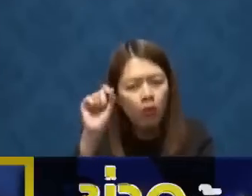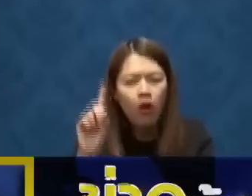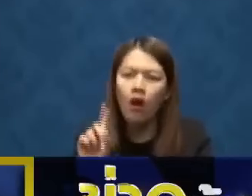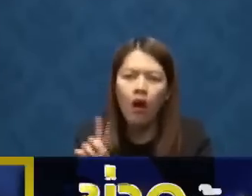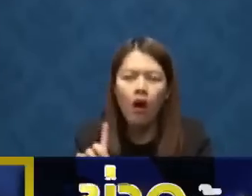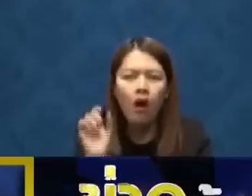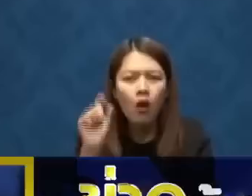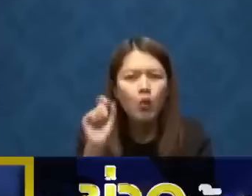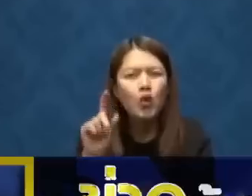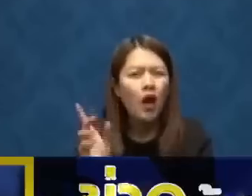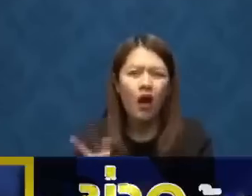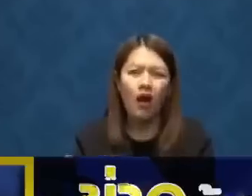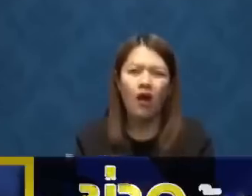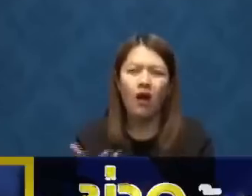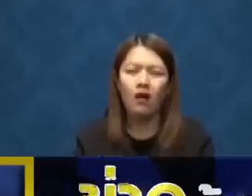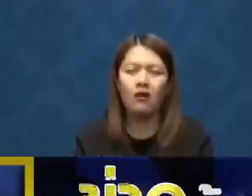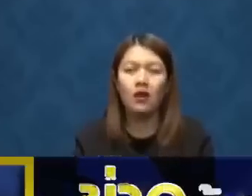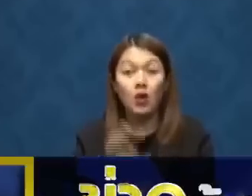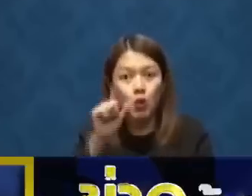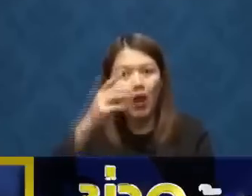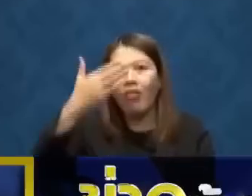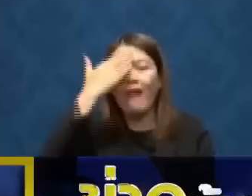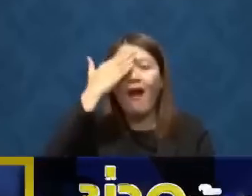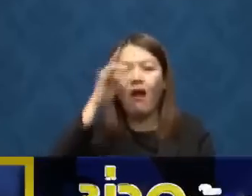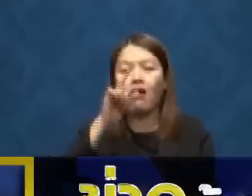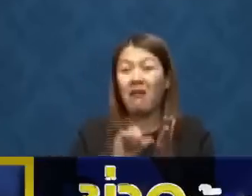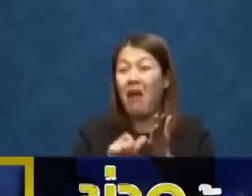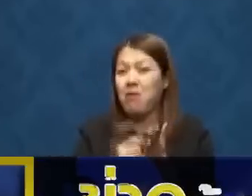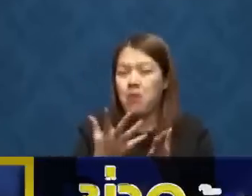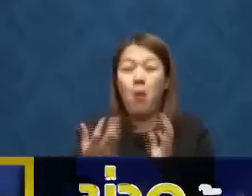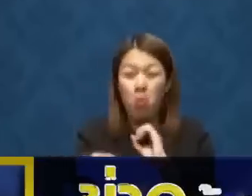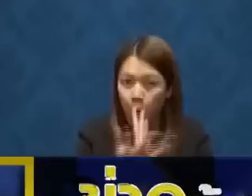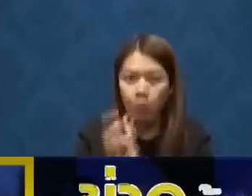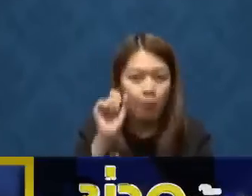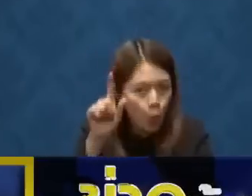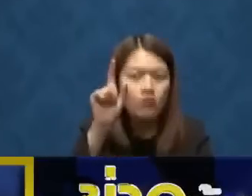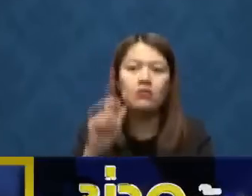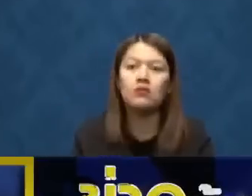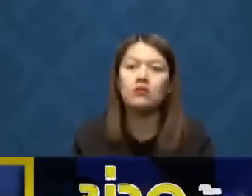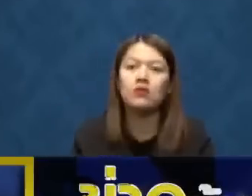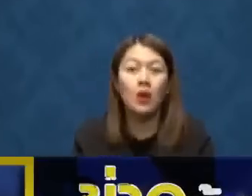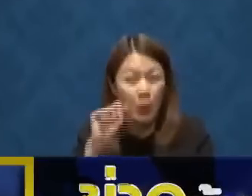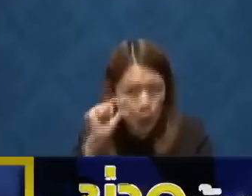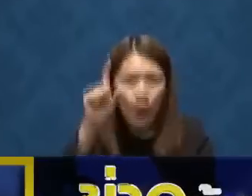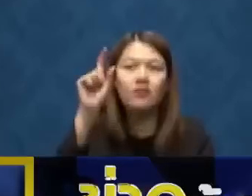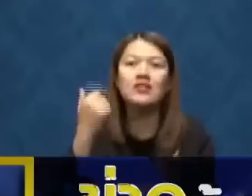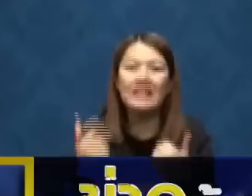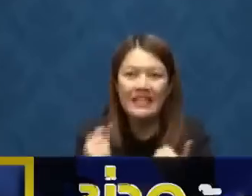อ่ะคำว่าฉุกเฉินนี่คือสิ่งที่ปรากฏขึ้นถ้าท่านไม่แก้ไขจะเกิดความเสียหายทันทีนะ